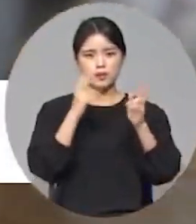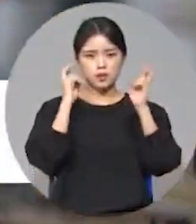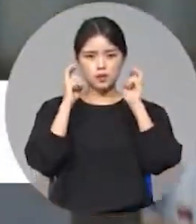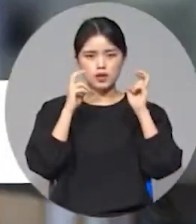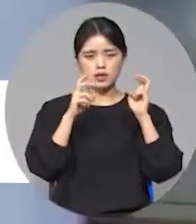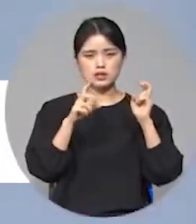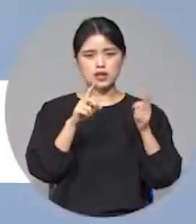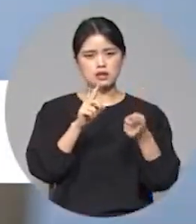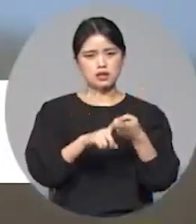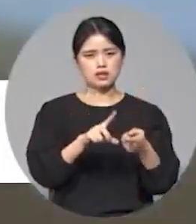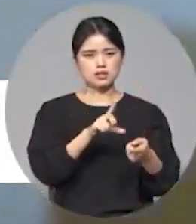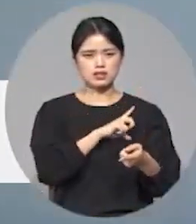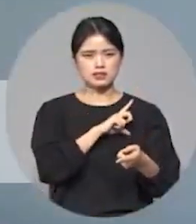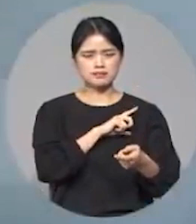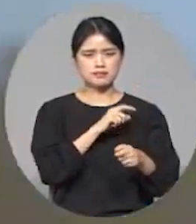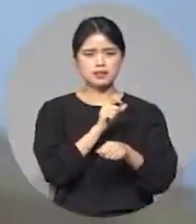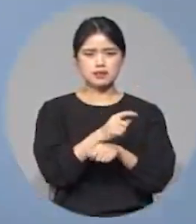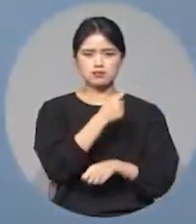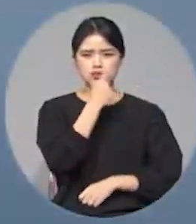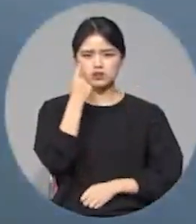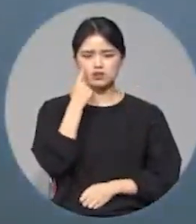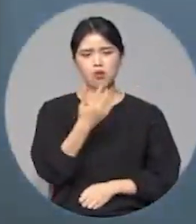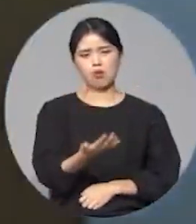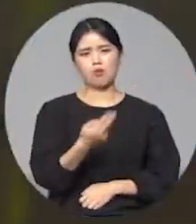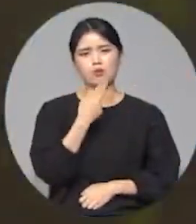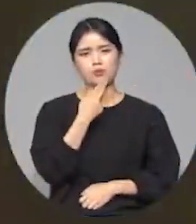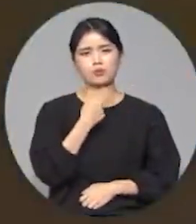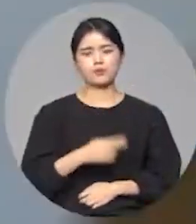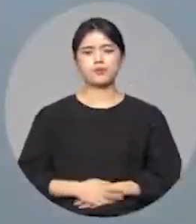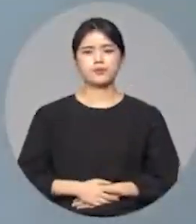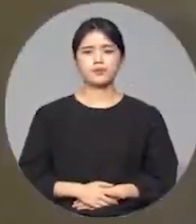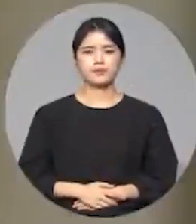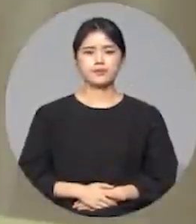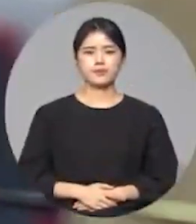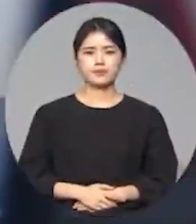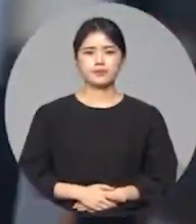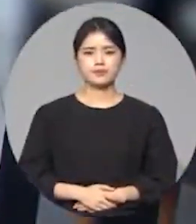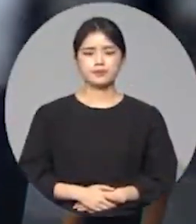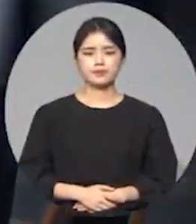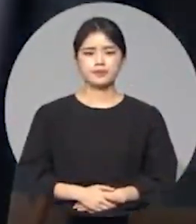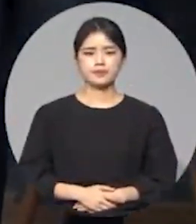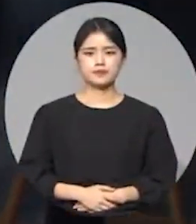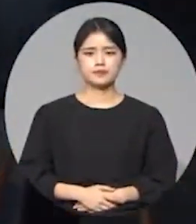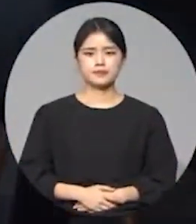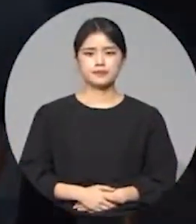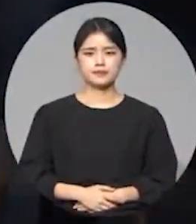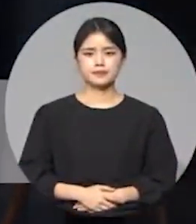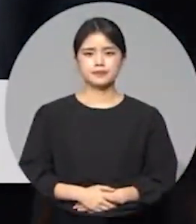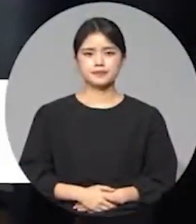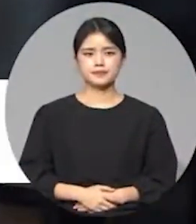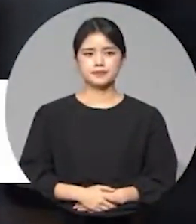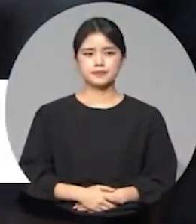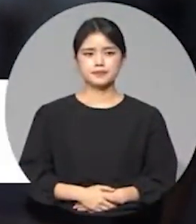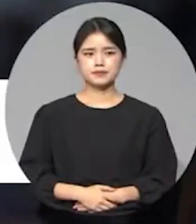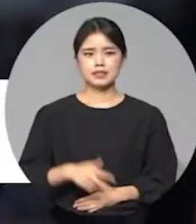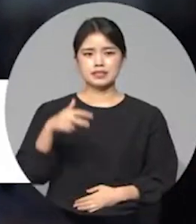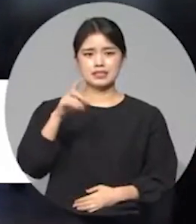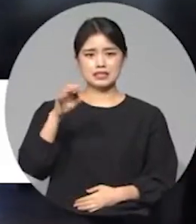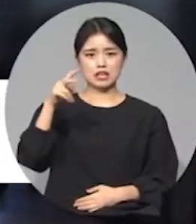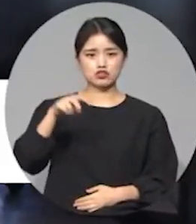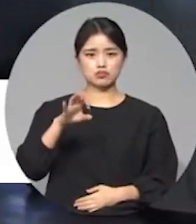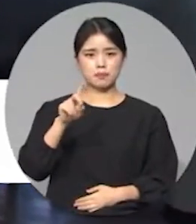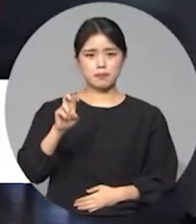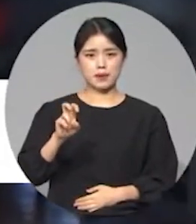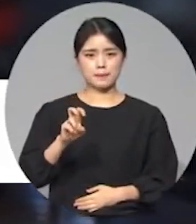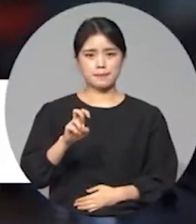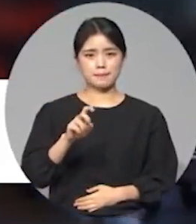간판도 사무실 흔적도 전혀 찾아볼 수 없었습니다. 여기 보니까 장수팜 영농조합법인 여기로 주소가 지금